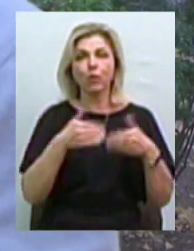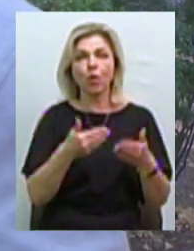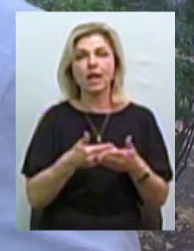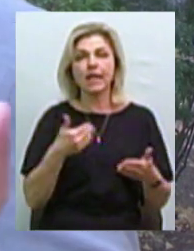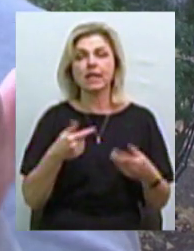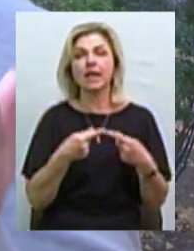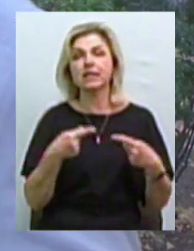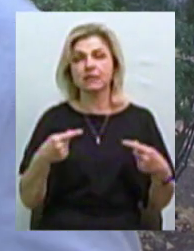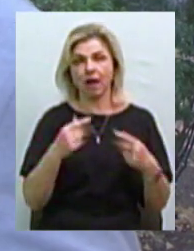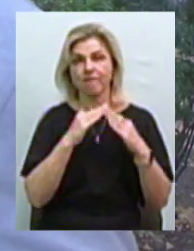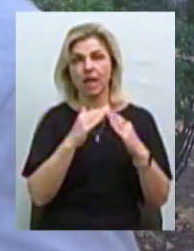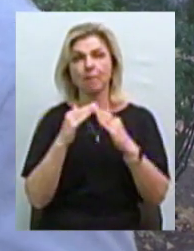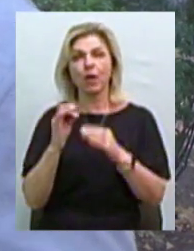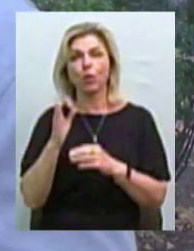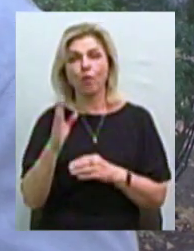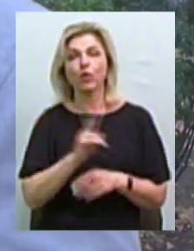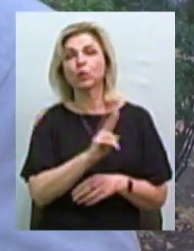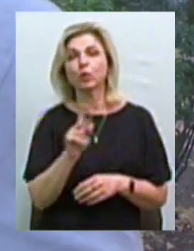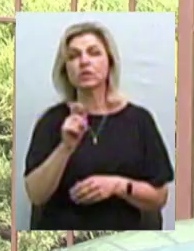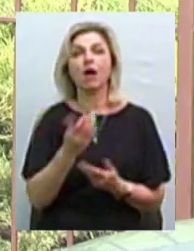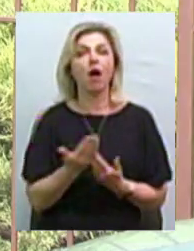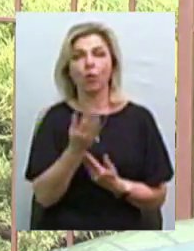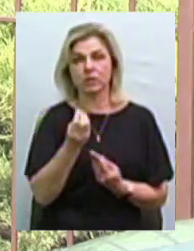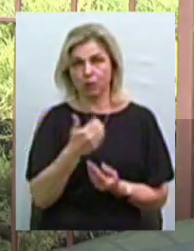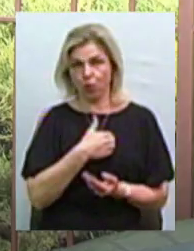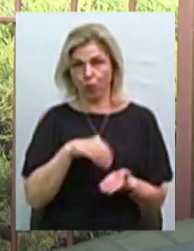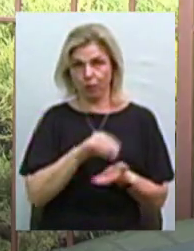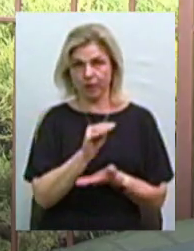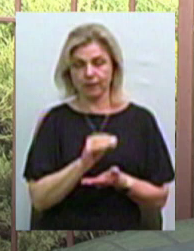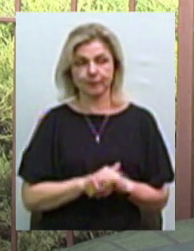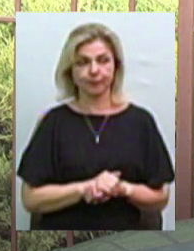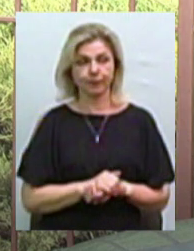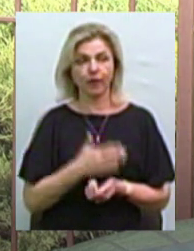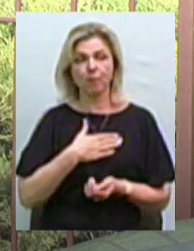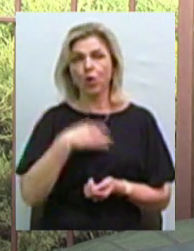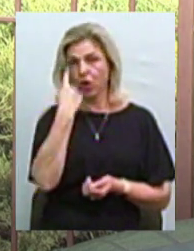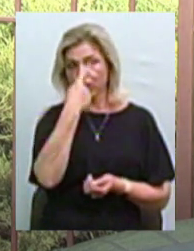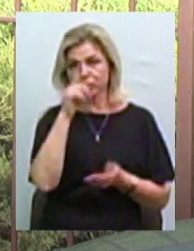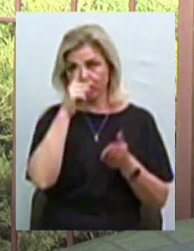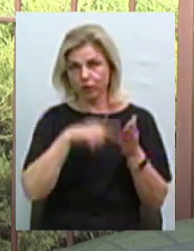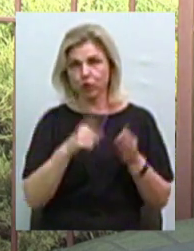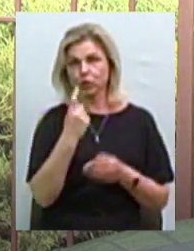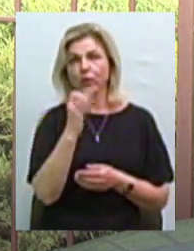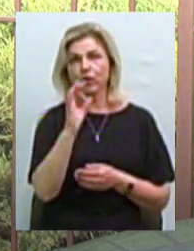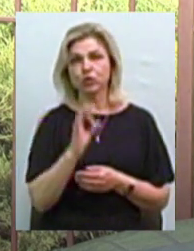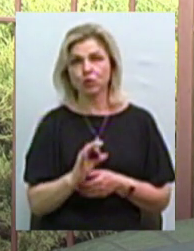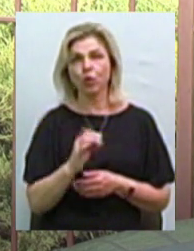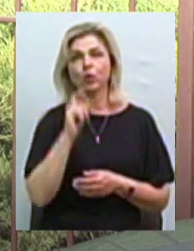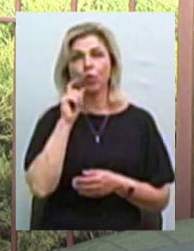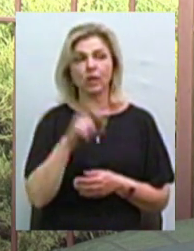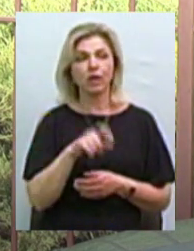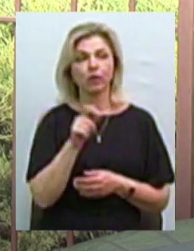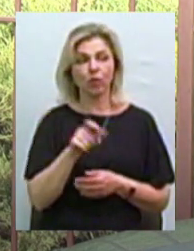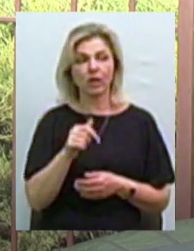фермерів, хто за яку ціну хоче купити. Моє особисте переконання, що 100% українських не побіжить